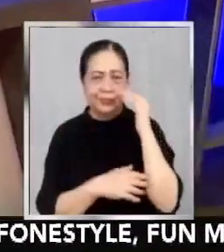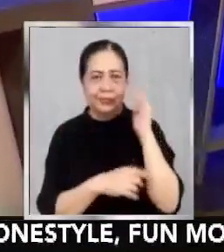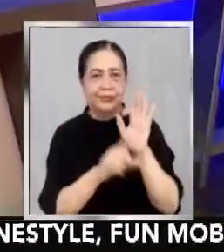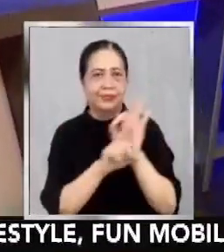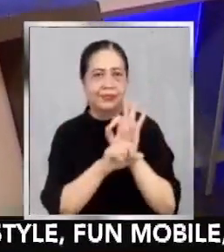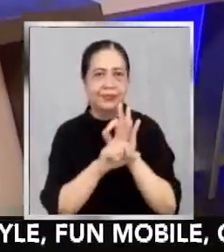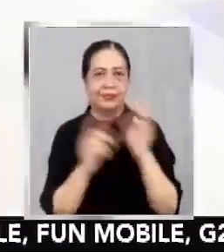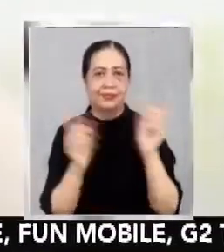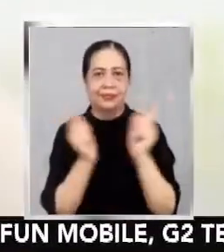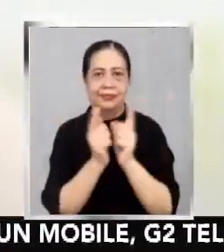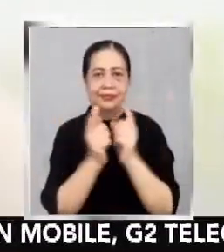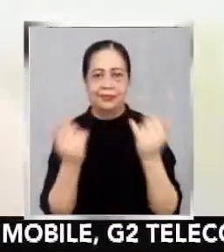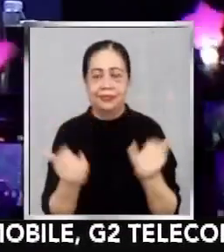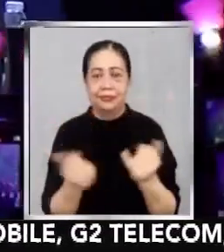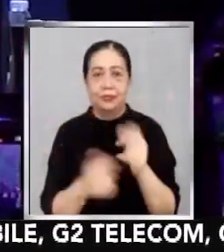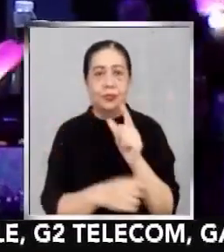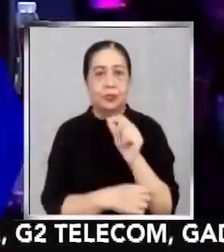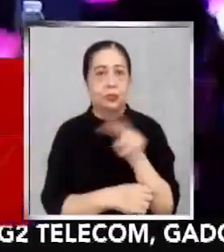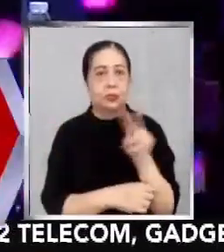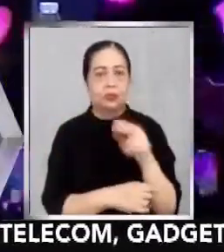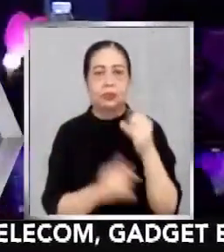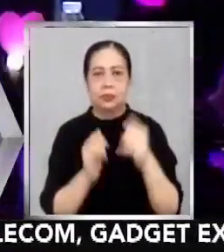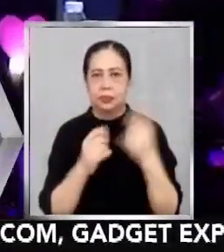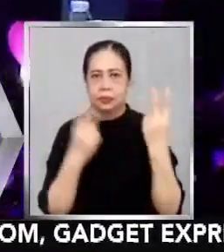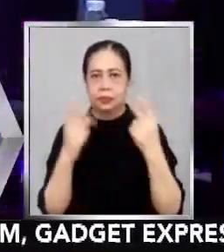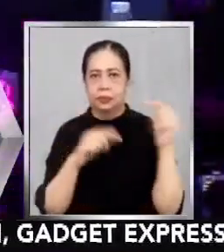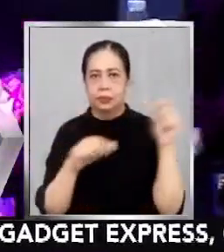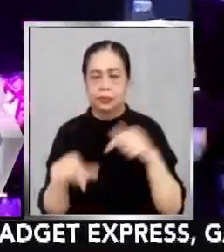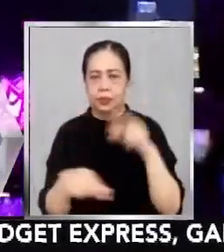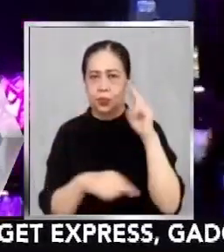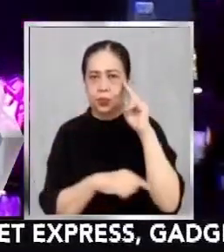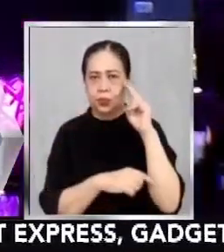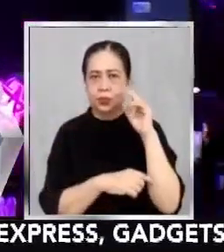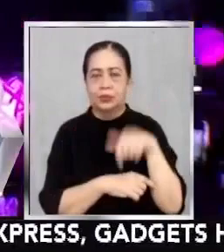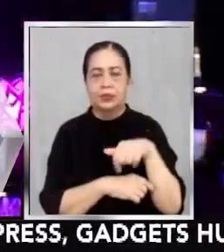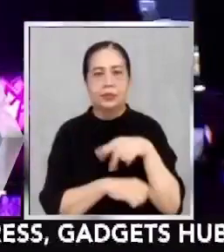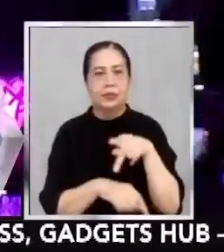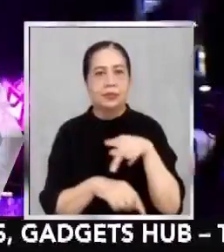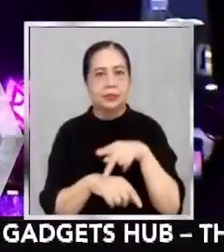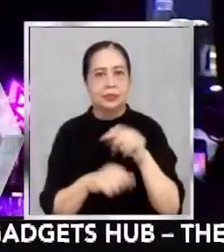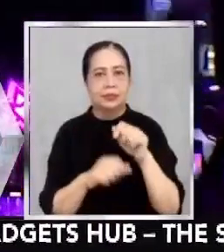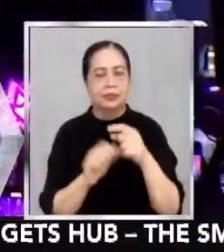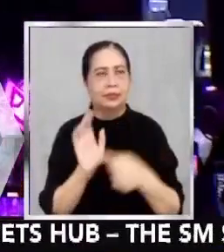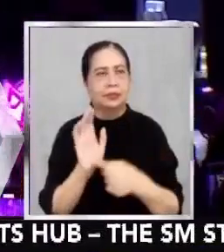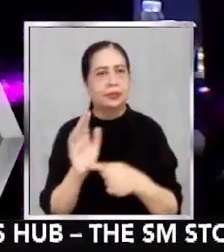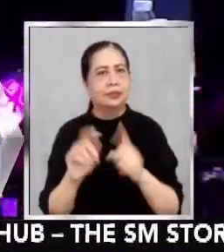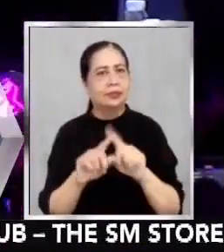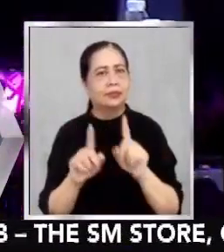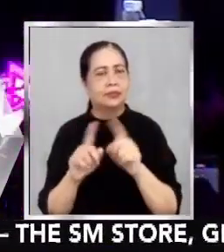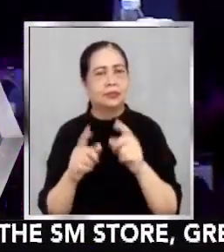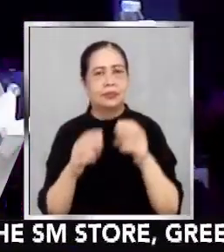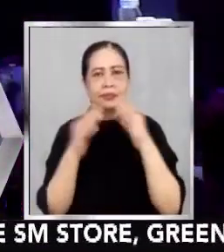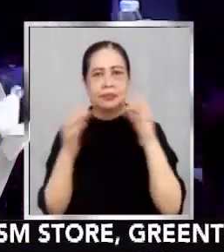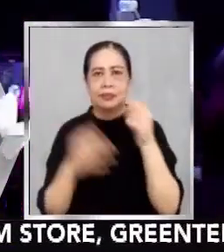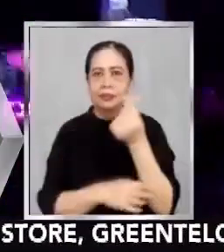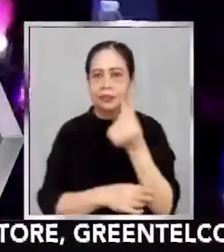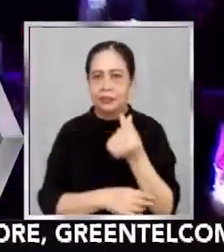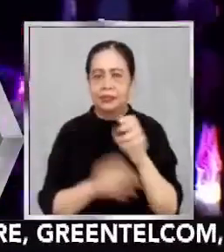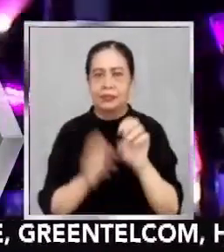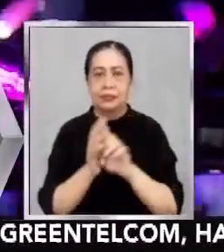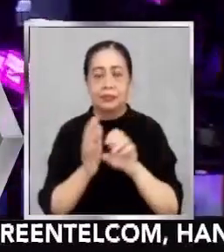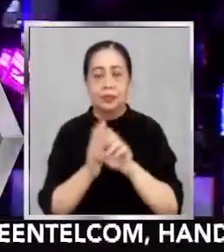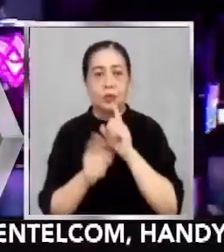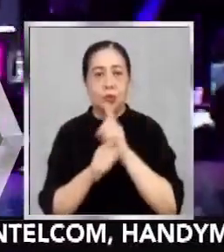gabi. 2022 huling bumisita si Uno sa Pilipinas. Bumida siya sa ilang hit K-drama series gaya ng True